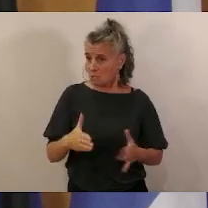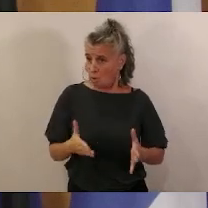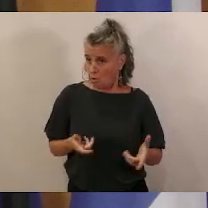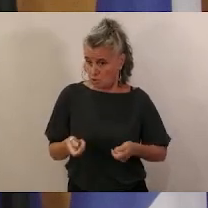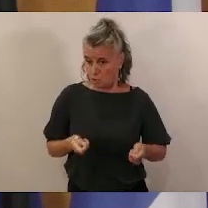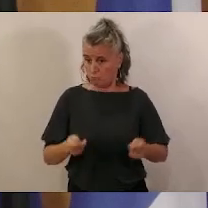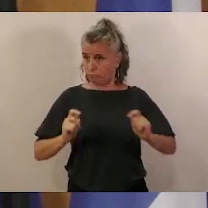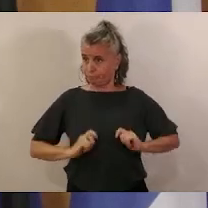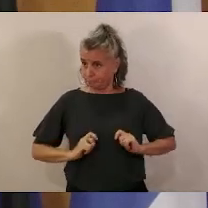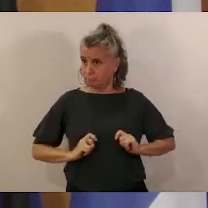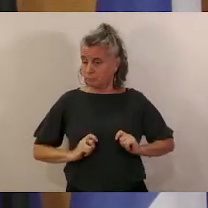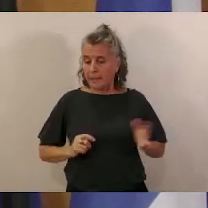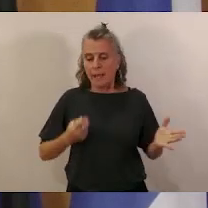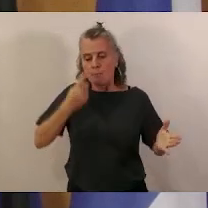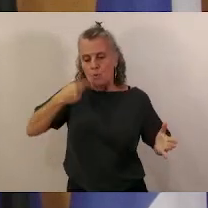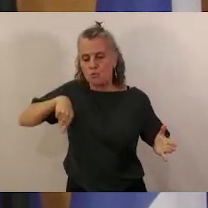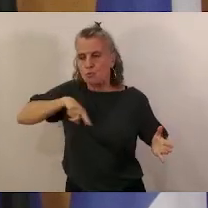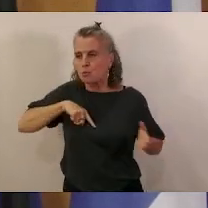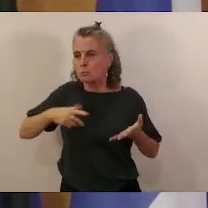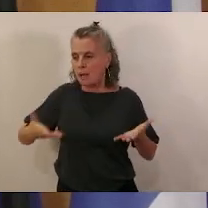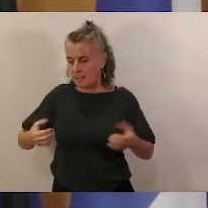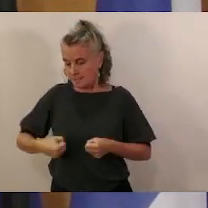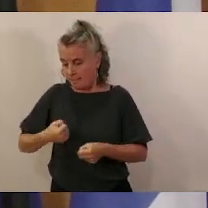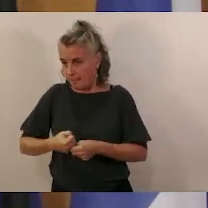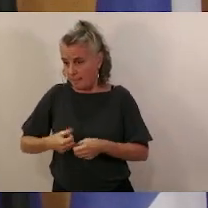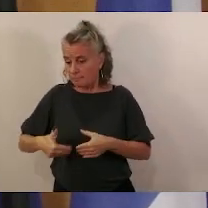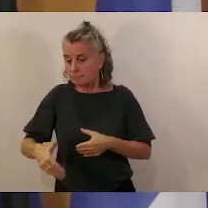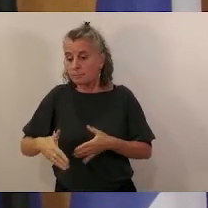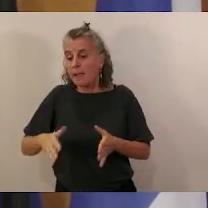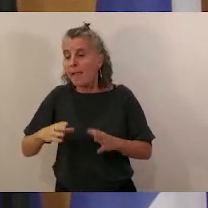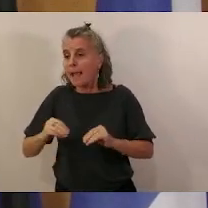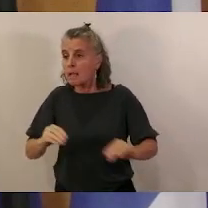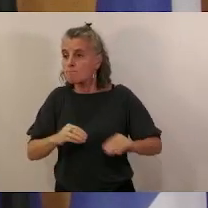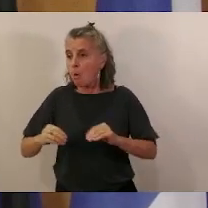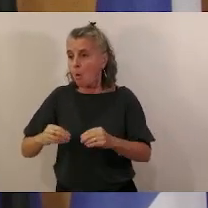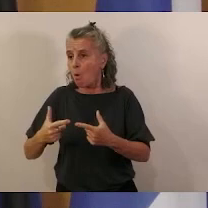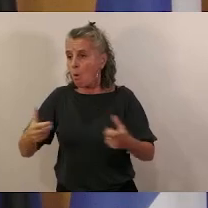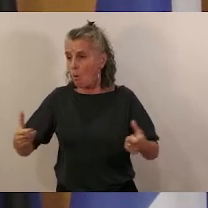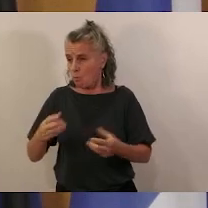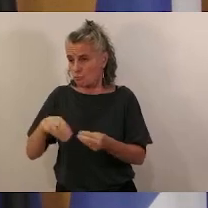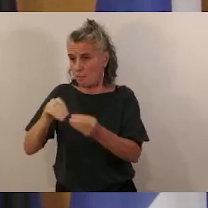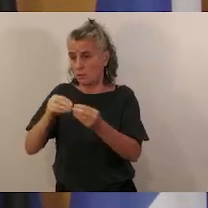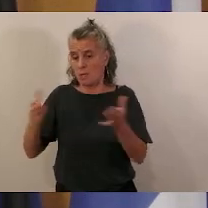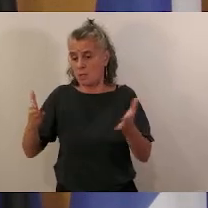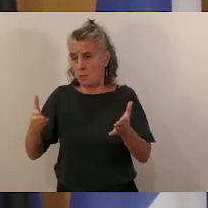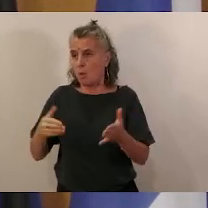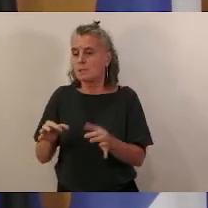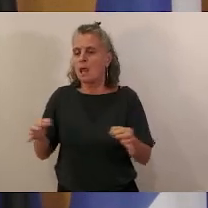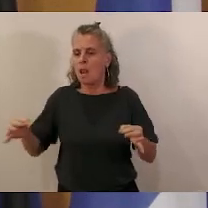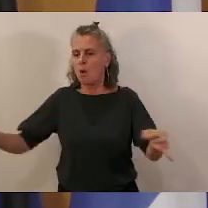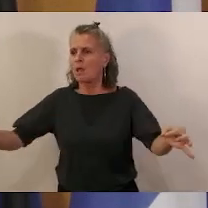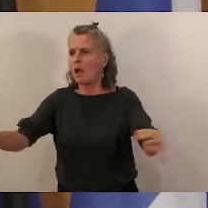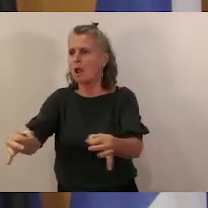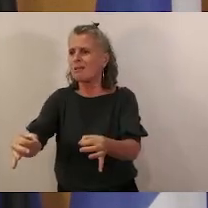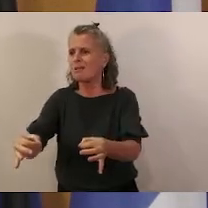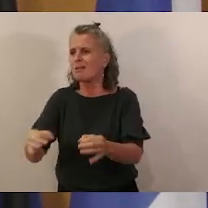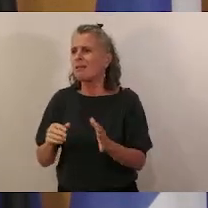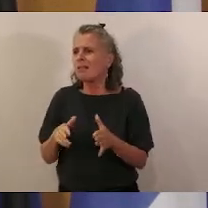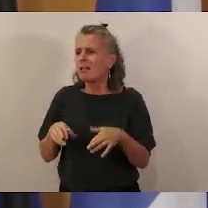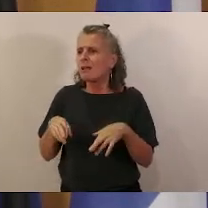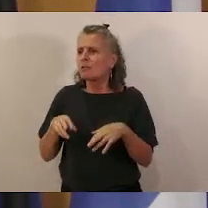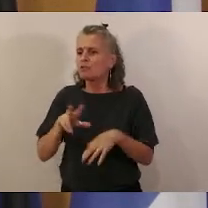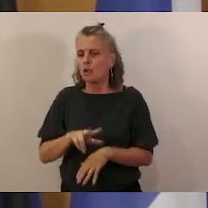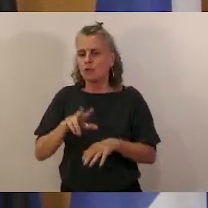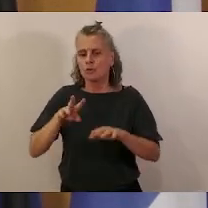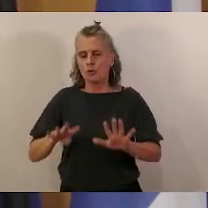il y a un équipement supplémentaire. Et donc, c'est le local, l'équipement qui se situe au 39 rue